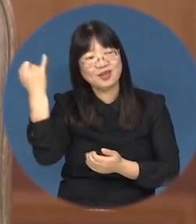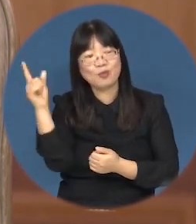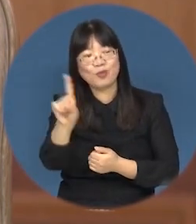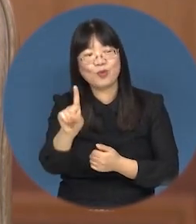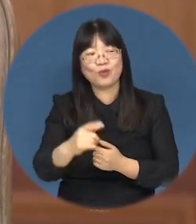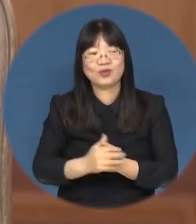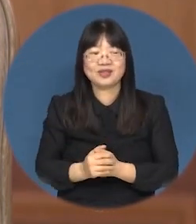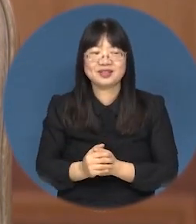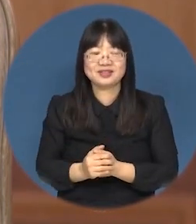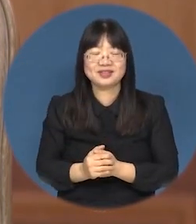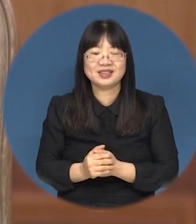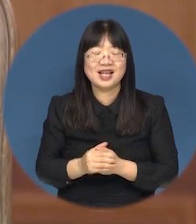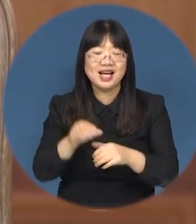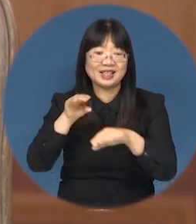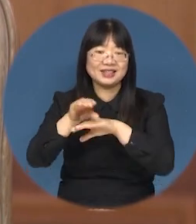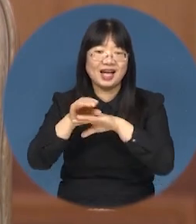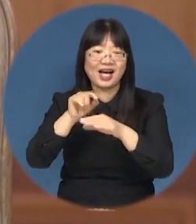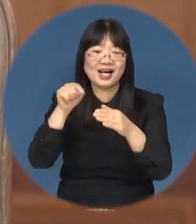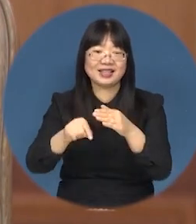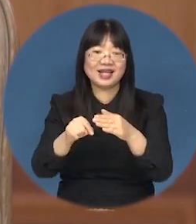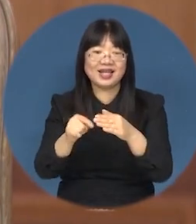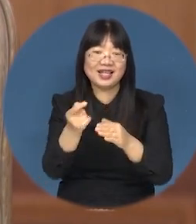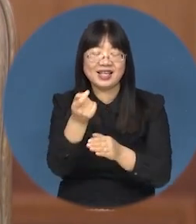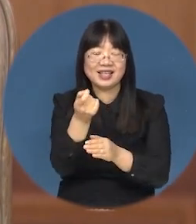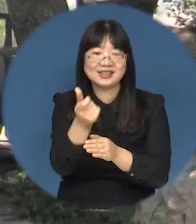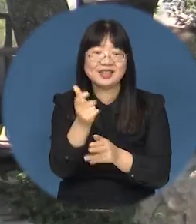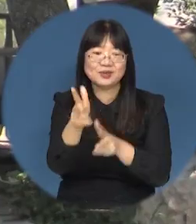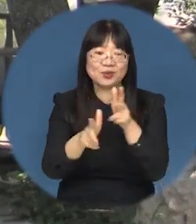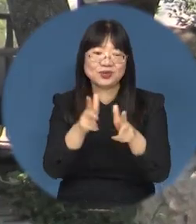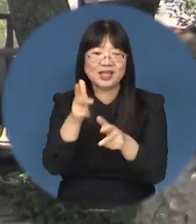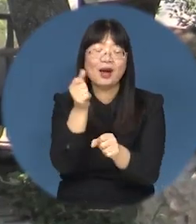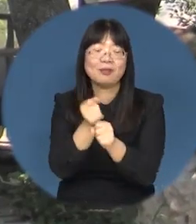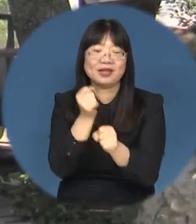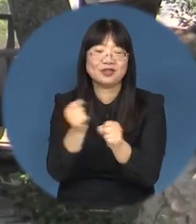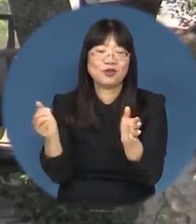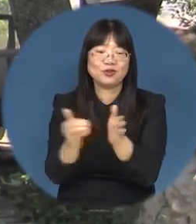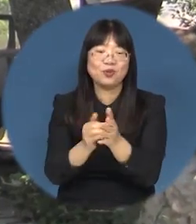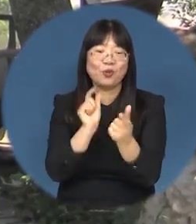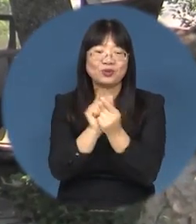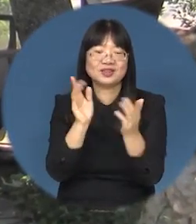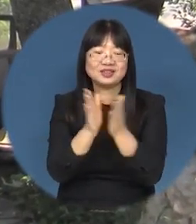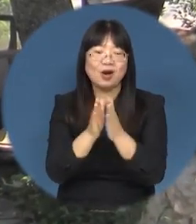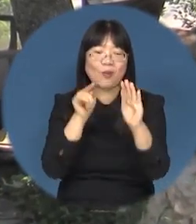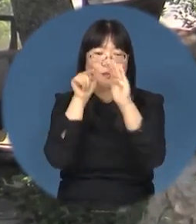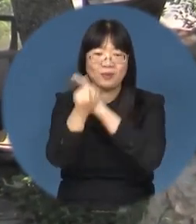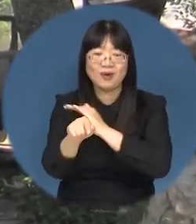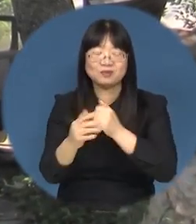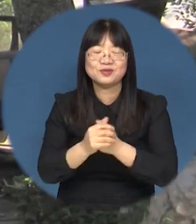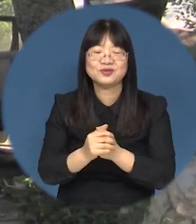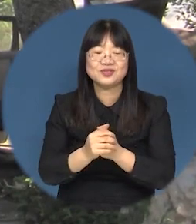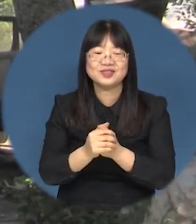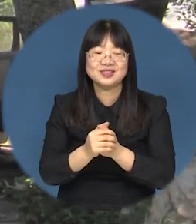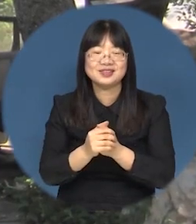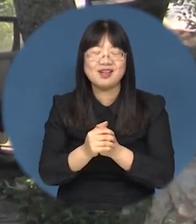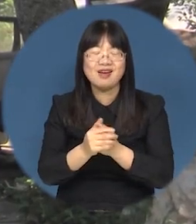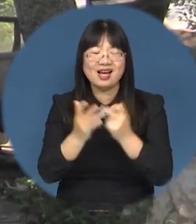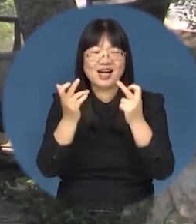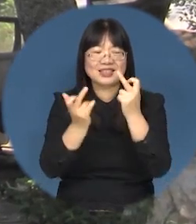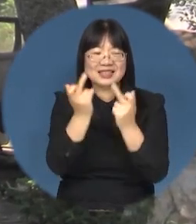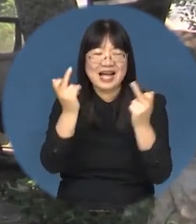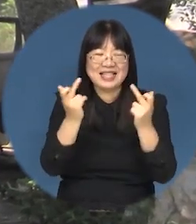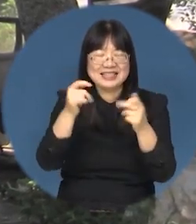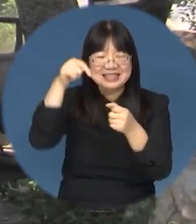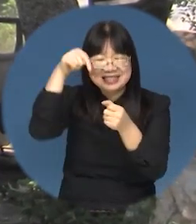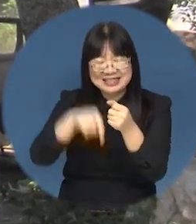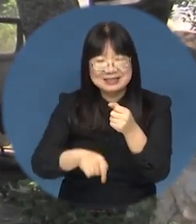어떤 차에다가 조그마한 공장을 하나 만들어서 직접 방문해서 상간오지에 거주하는